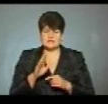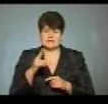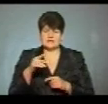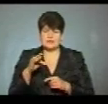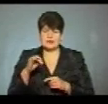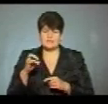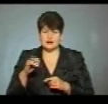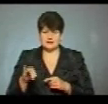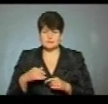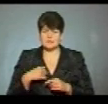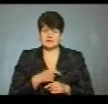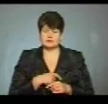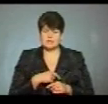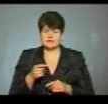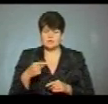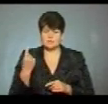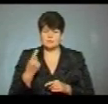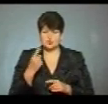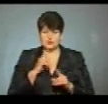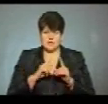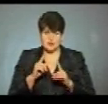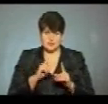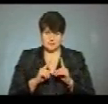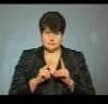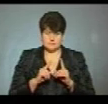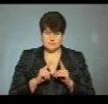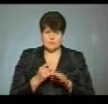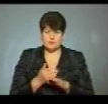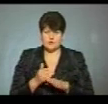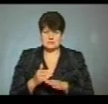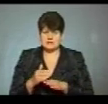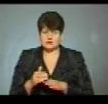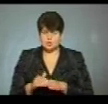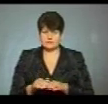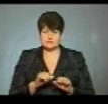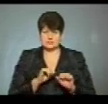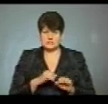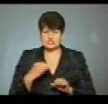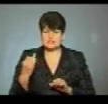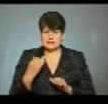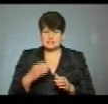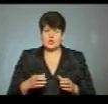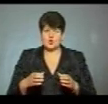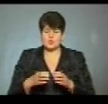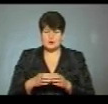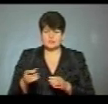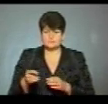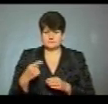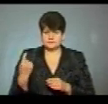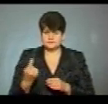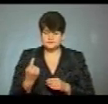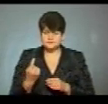Ми, депутати Тернопільської обласної ради, послідовно відстоюючи інтереси громади